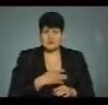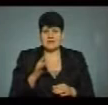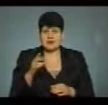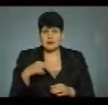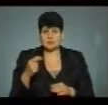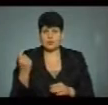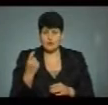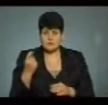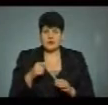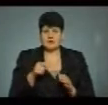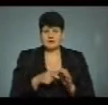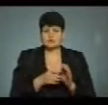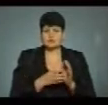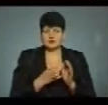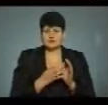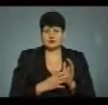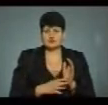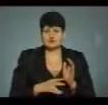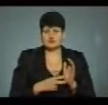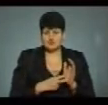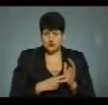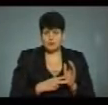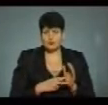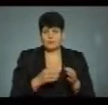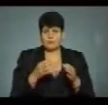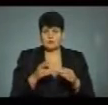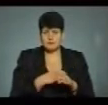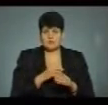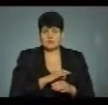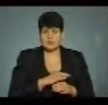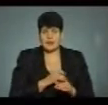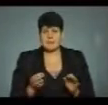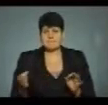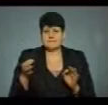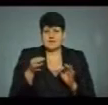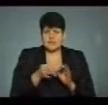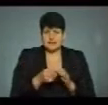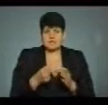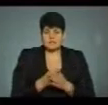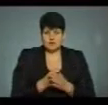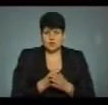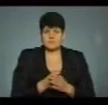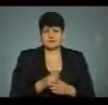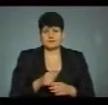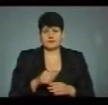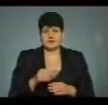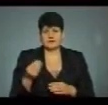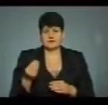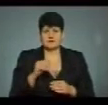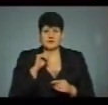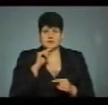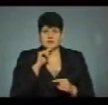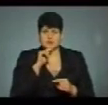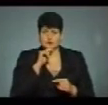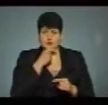1997-му радгосп позбавили юридичного статусу і приєднали до Тернопільської академії народного господарства, а землі перейшли Міністерству освіти